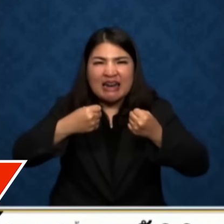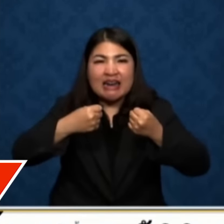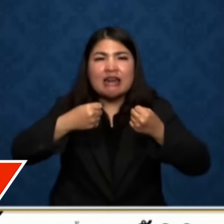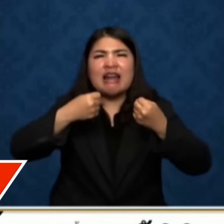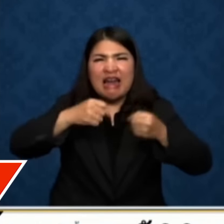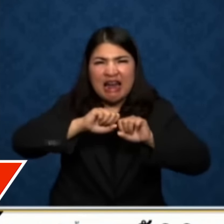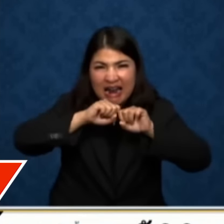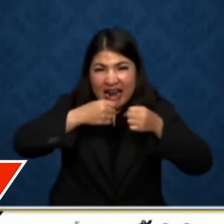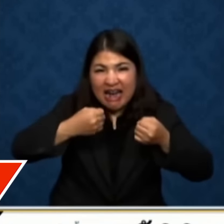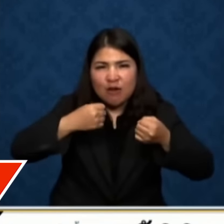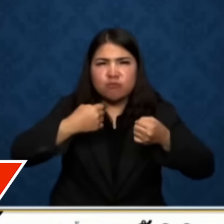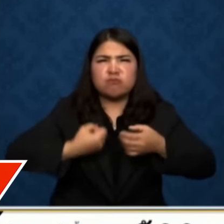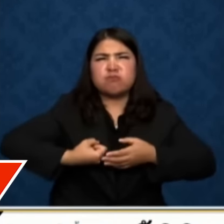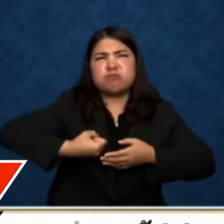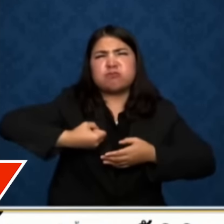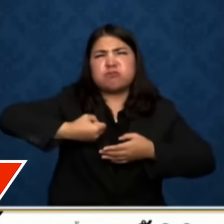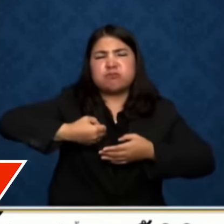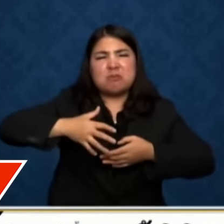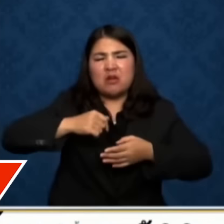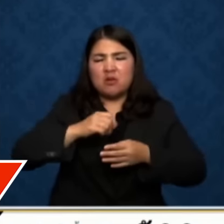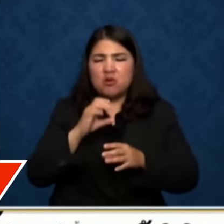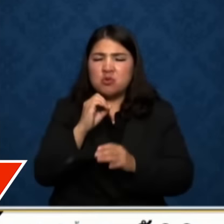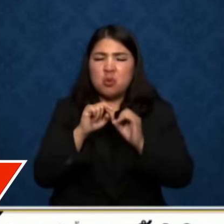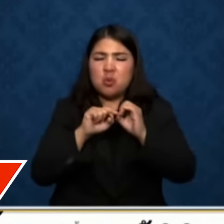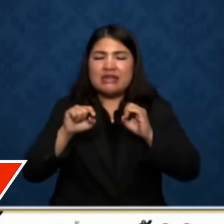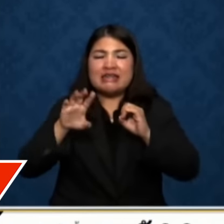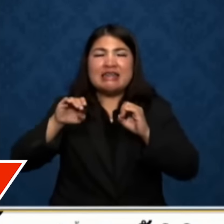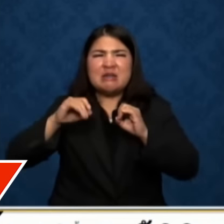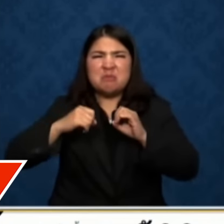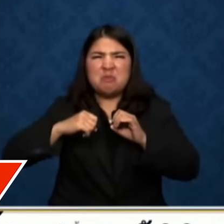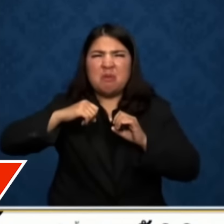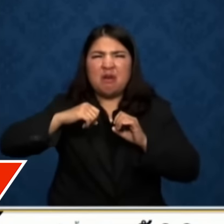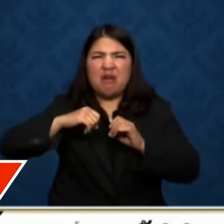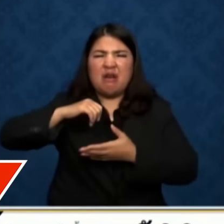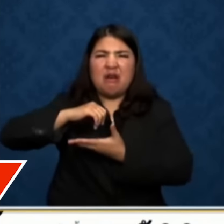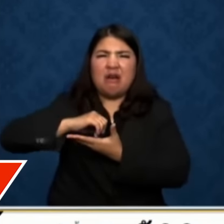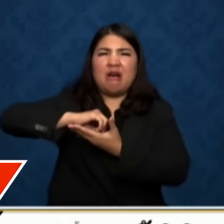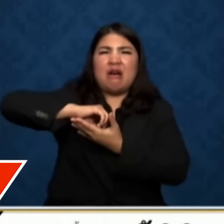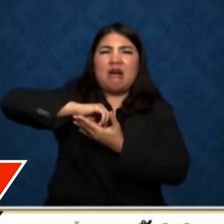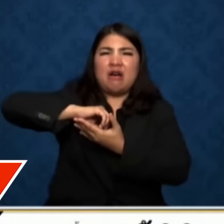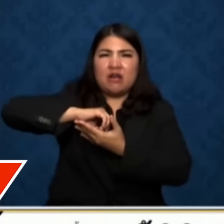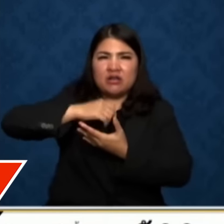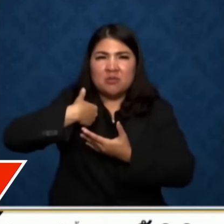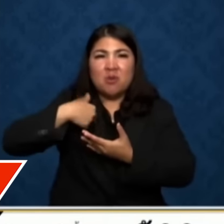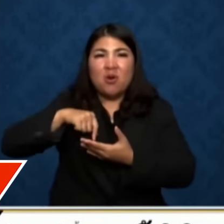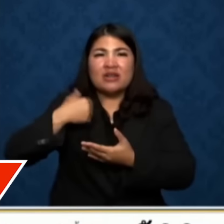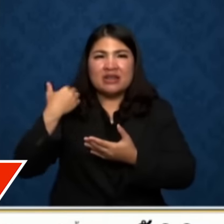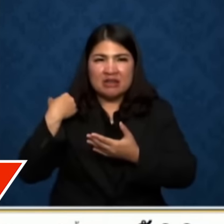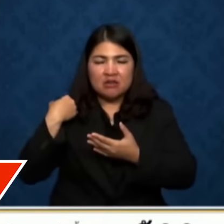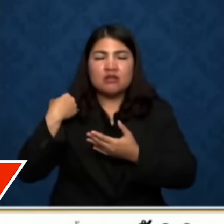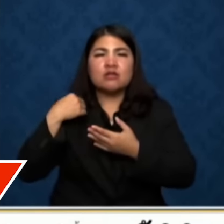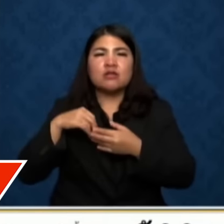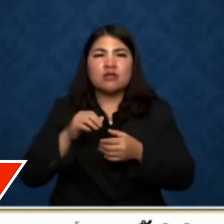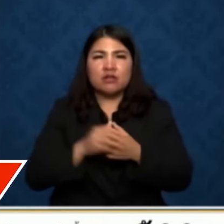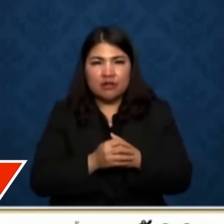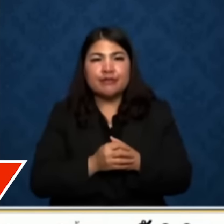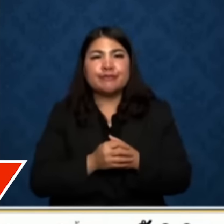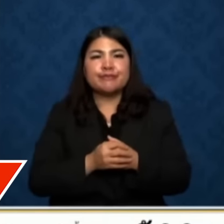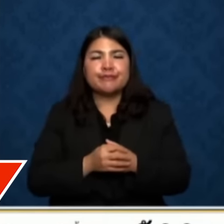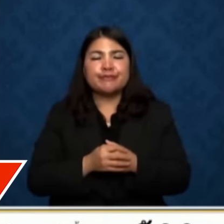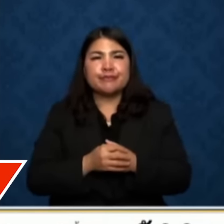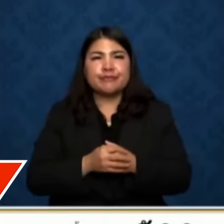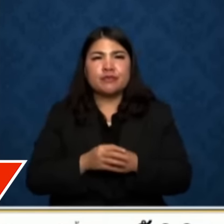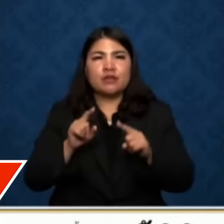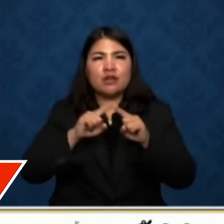ได้ท่านประธานครับ0ถึง40องศาตรงนี้ยกไม่ได้ถ้า90ยกขึ้นมาแล้วช่วยยกต่อเนี่ยยกได้เพราะใช้กล้ามเนื้อไหลดึงขึ้นมาอันนี้ค่อยไปว่ากันนะ